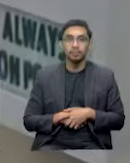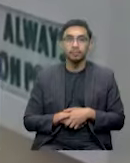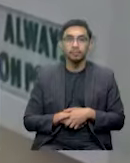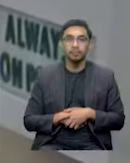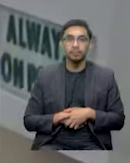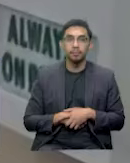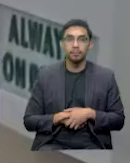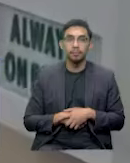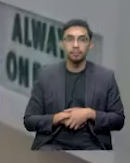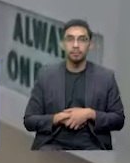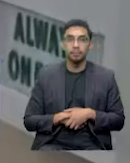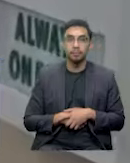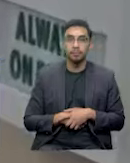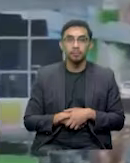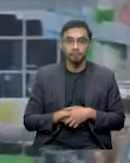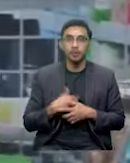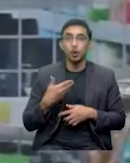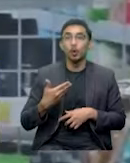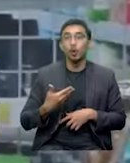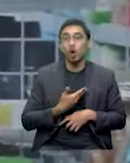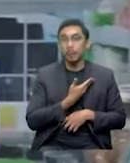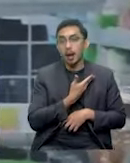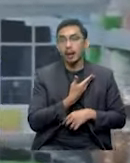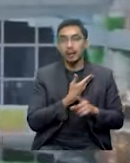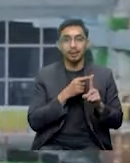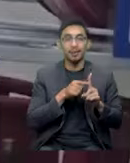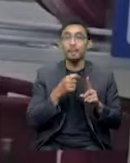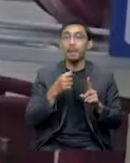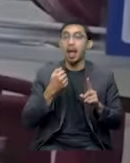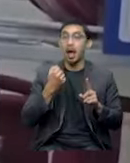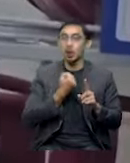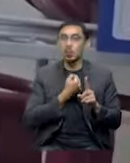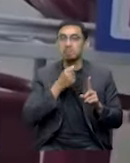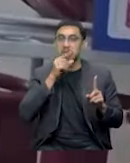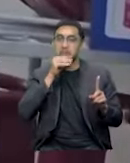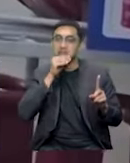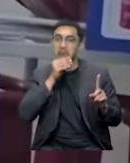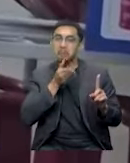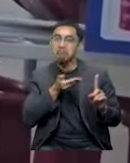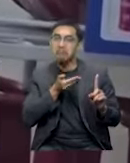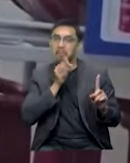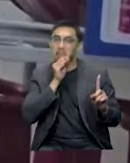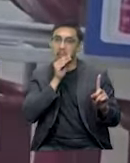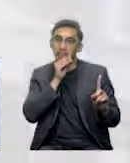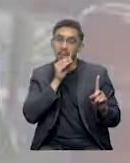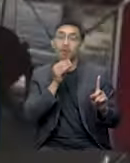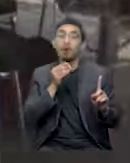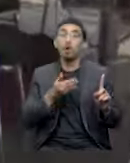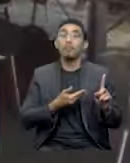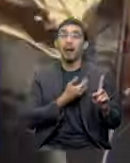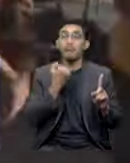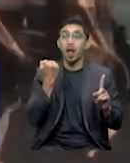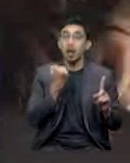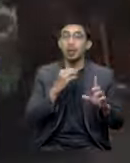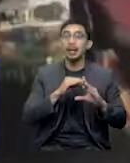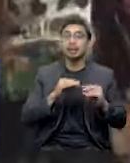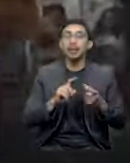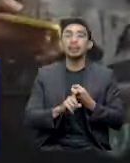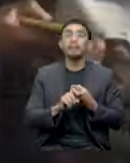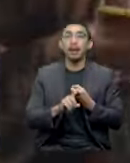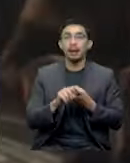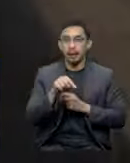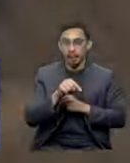Dilecehkan verbal oleh korban, ini yang menjadi motif pelaku pembunuhan minimarket. Pelaku dan korban merupakan rekan kerja. Pelaku yang sakit